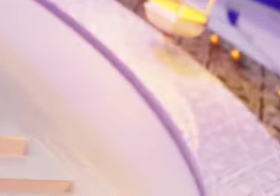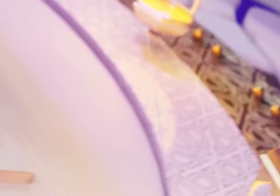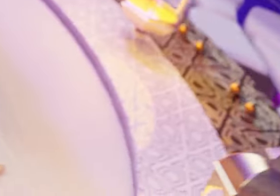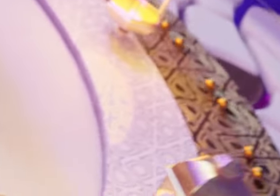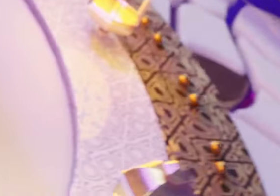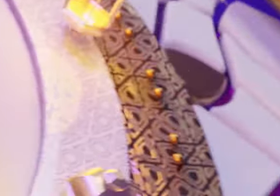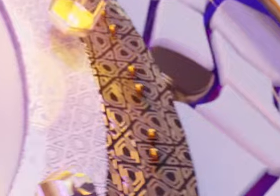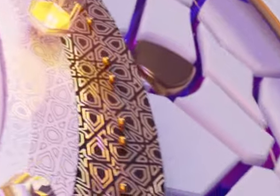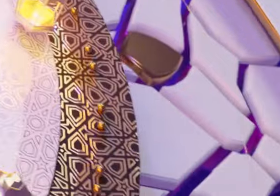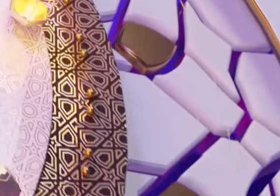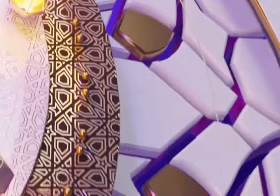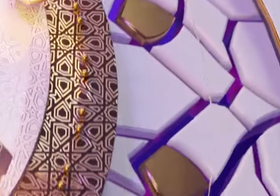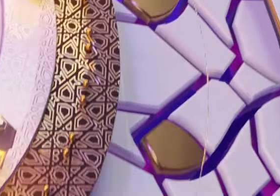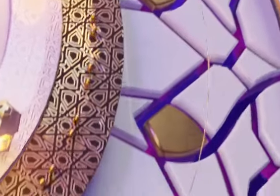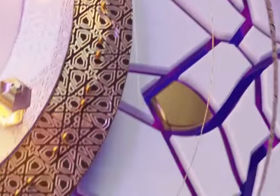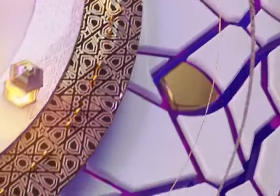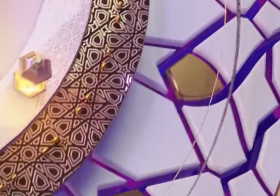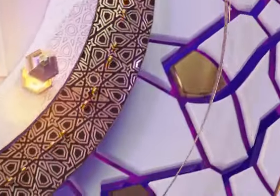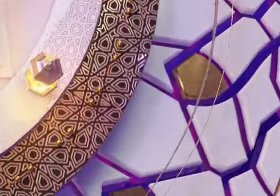rabbal